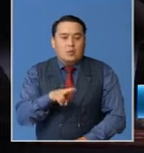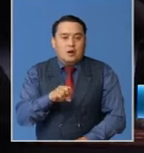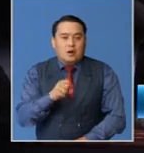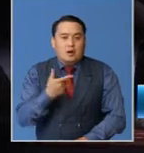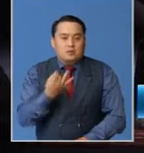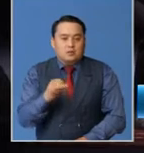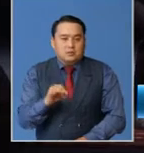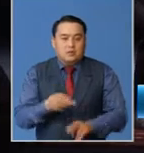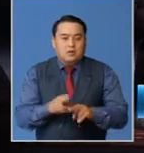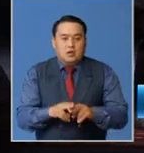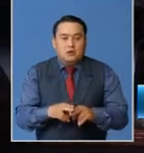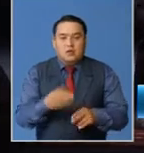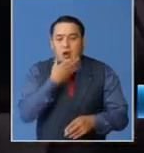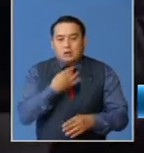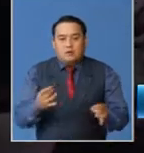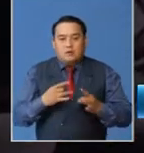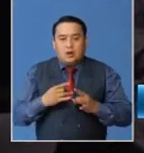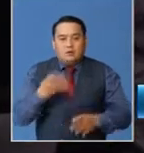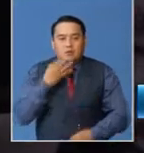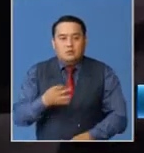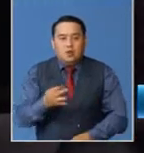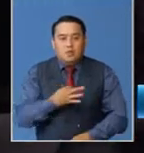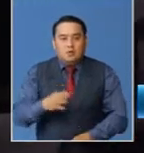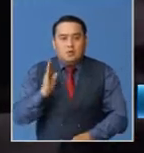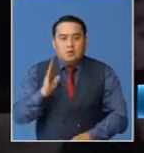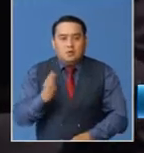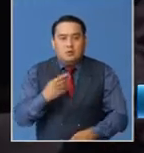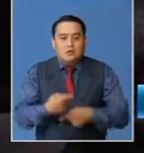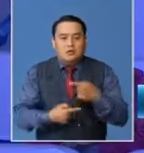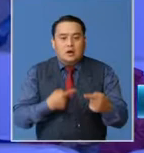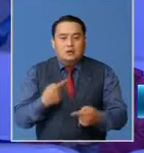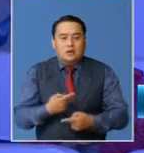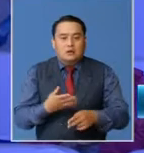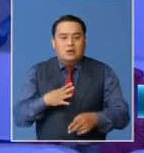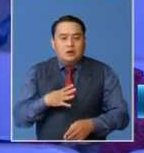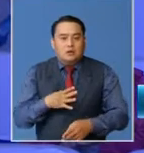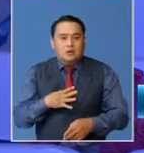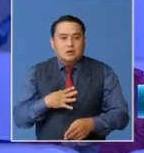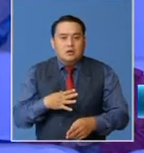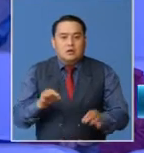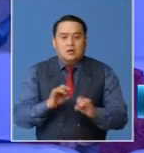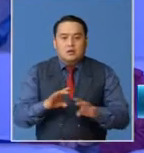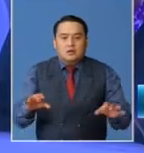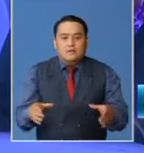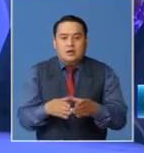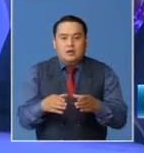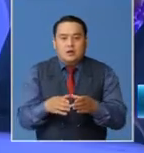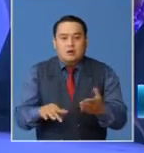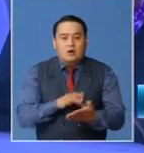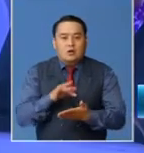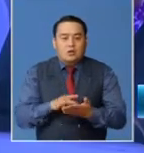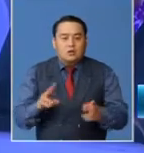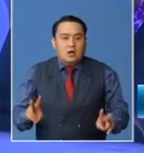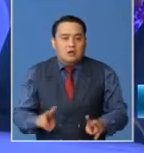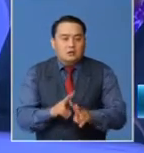многих других. Еще один концерт для жителей ЖТСУ дали и творческие коллективы Государственной академической филармонии города